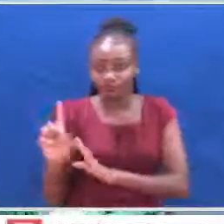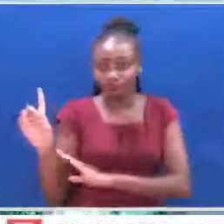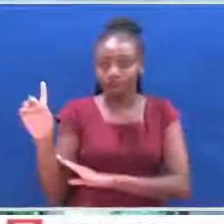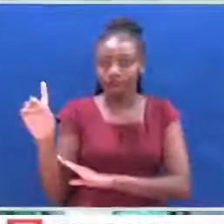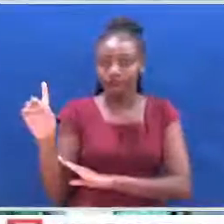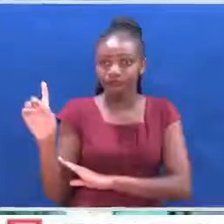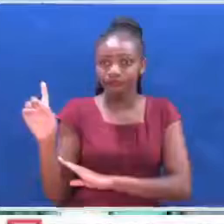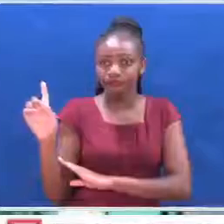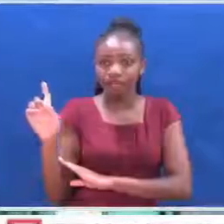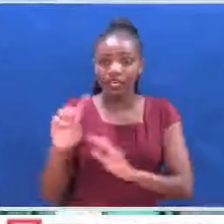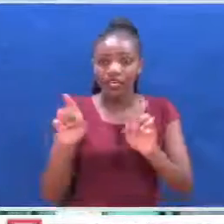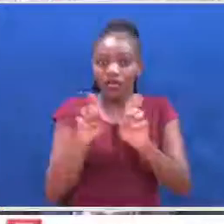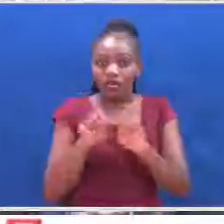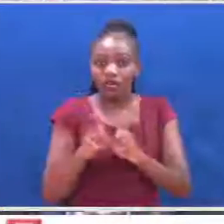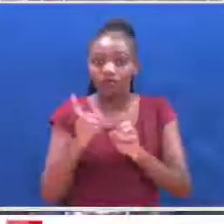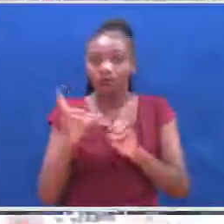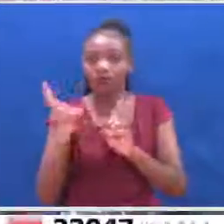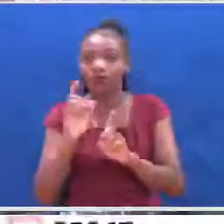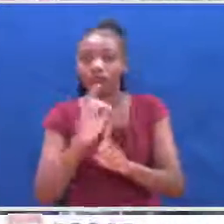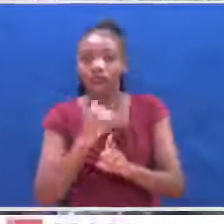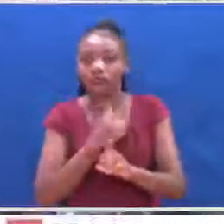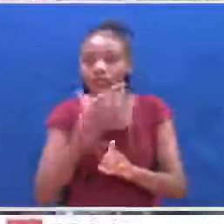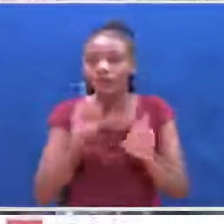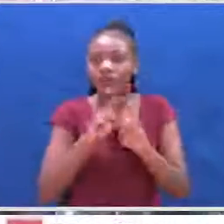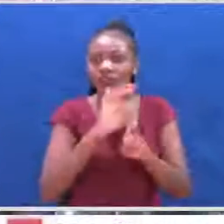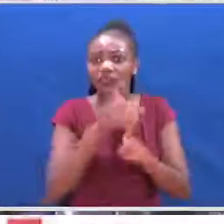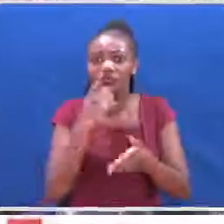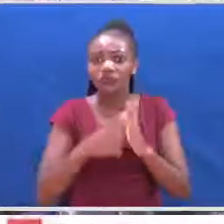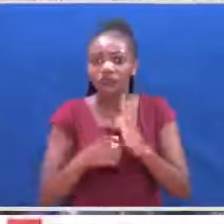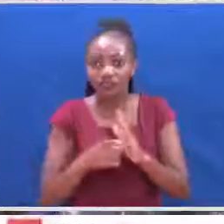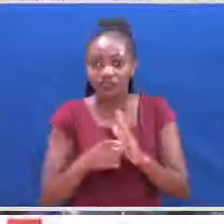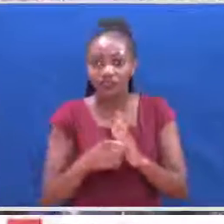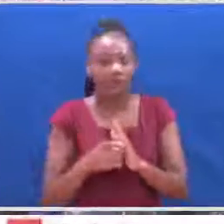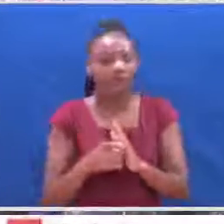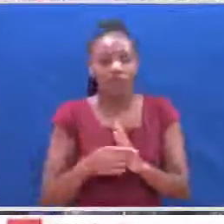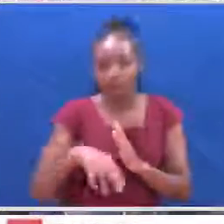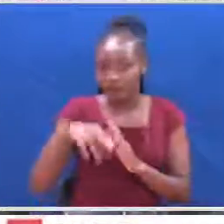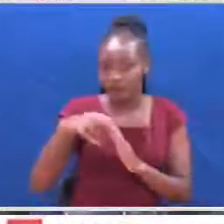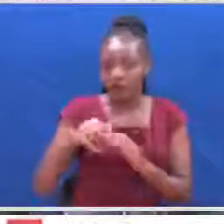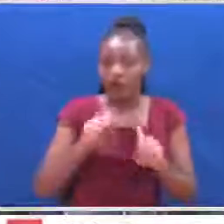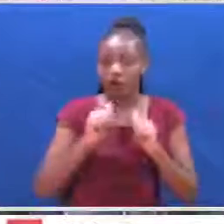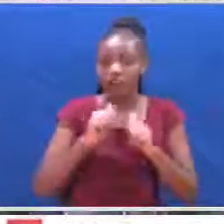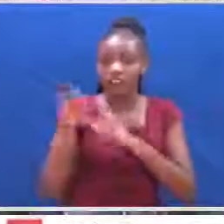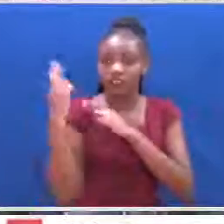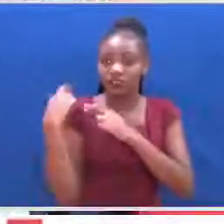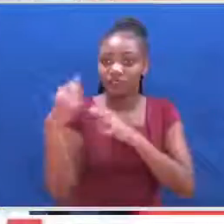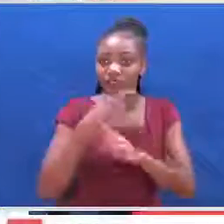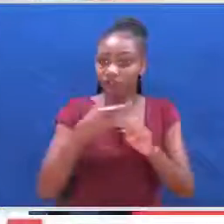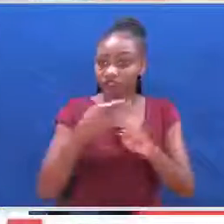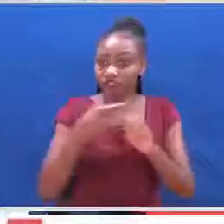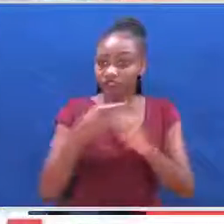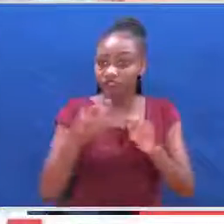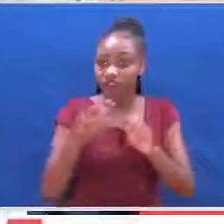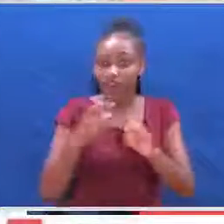ndugu zake ambao walishuhudia kisa hicho na ambao wanadai kufumaniwa na maafisa Hao ambapo ndugu Yao alipigwa